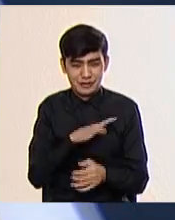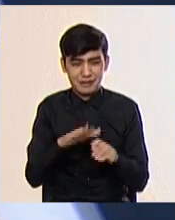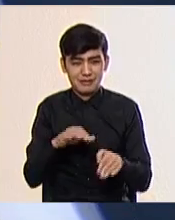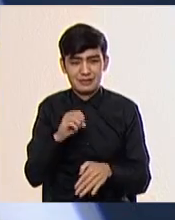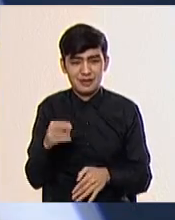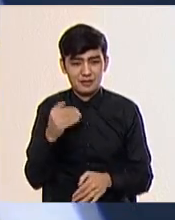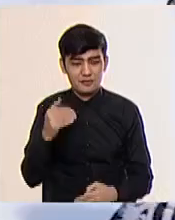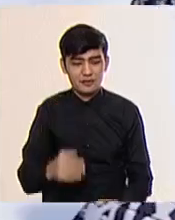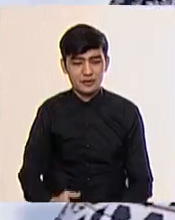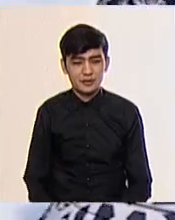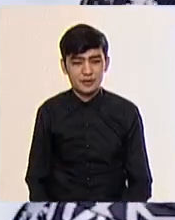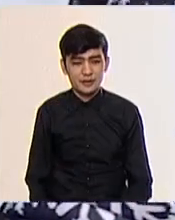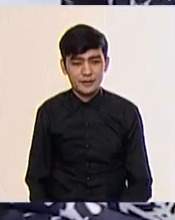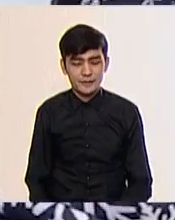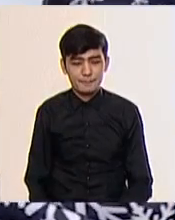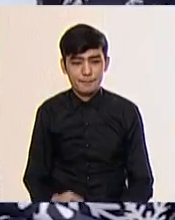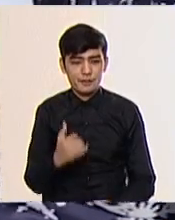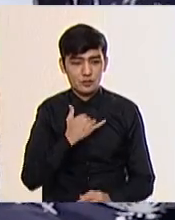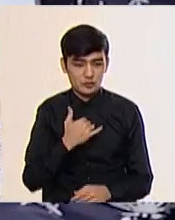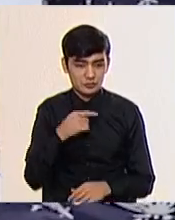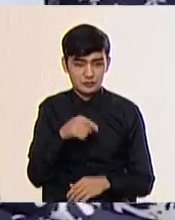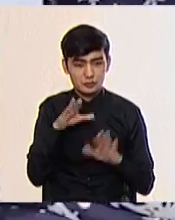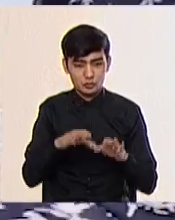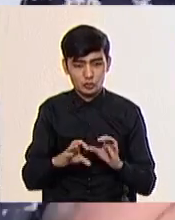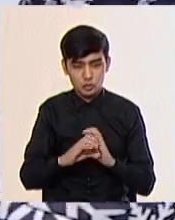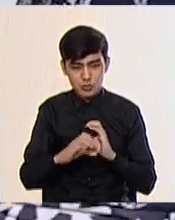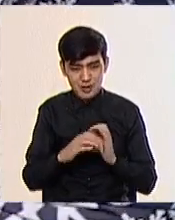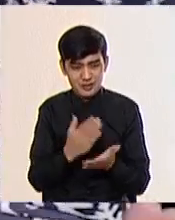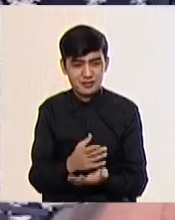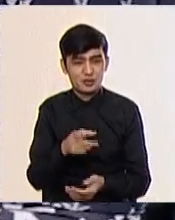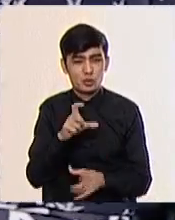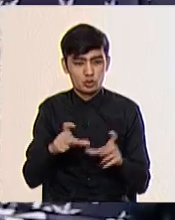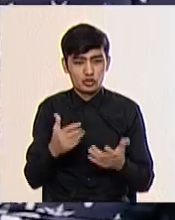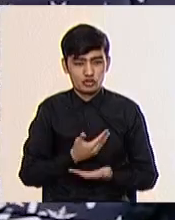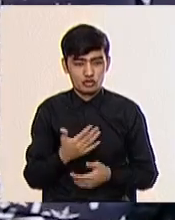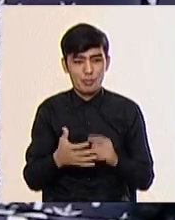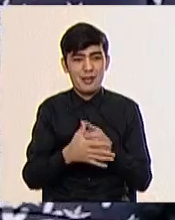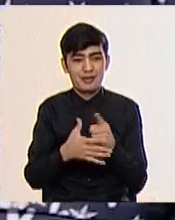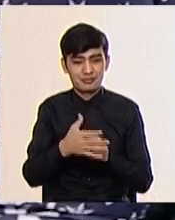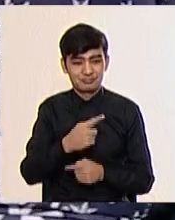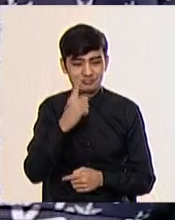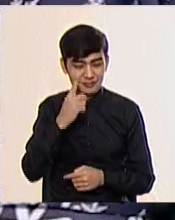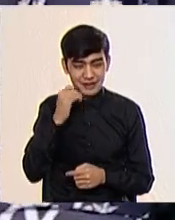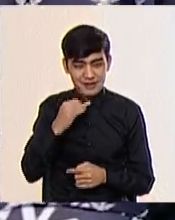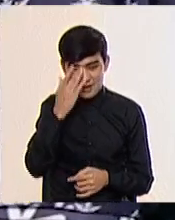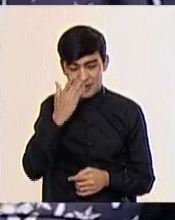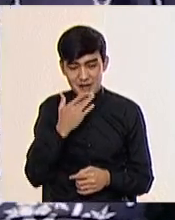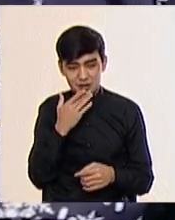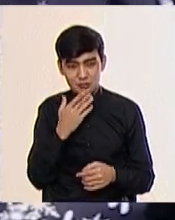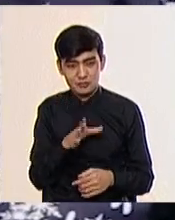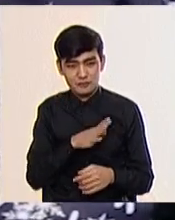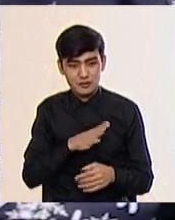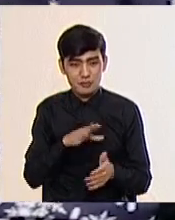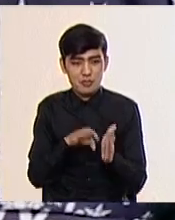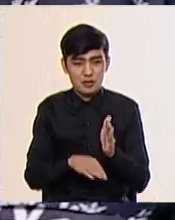саду. У нас здесь проходят трубы. У нас люди, живущие на 5-м этаже, летом оказываются